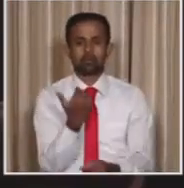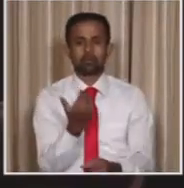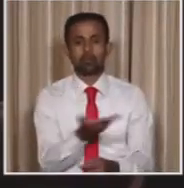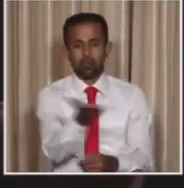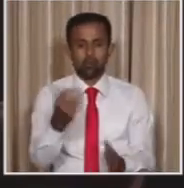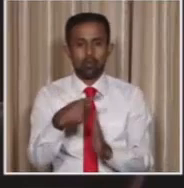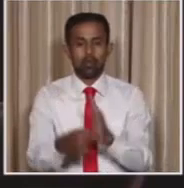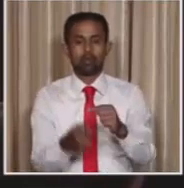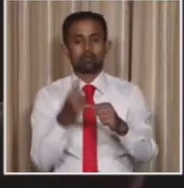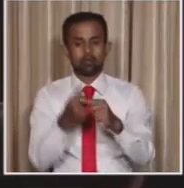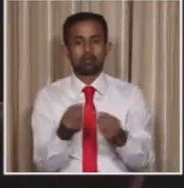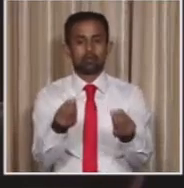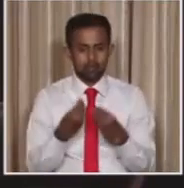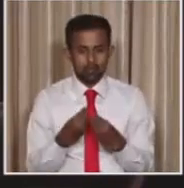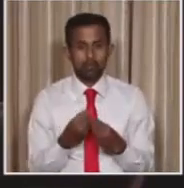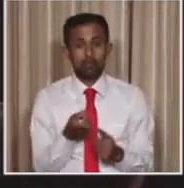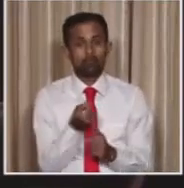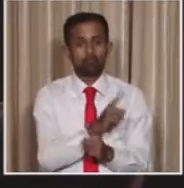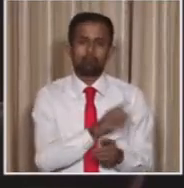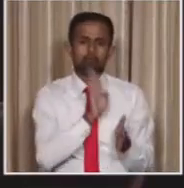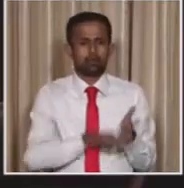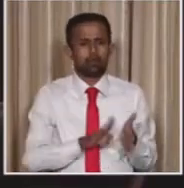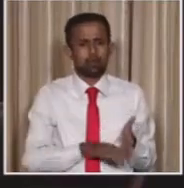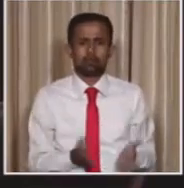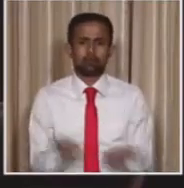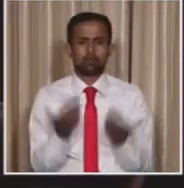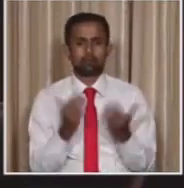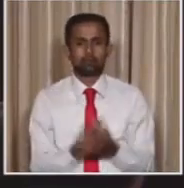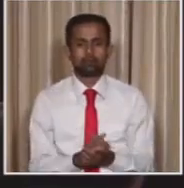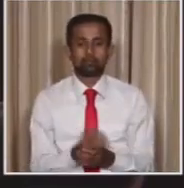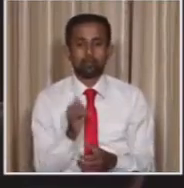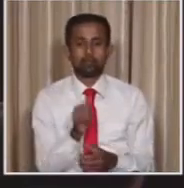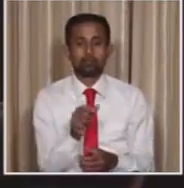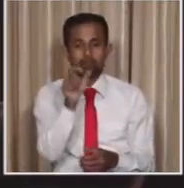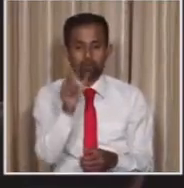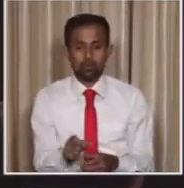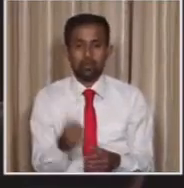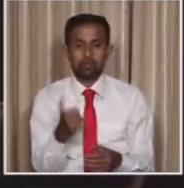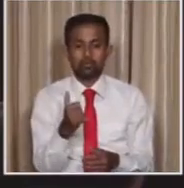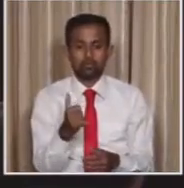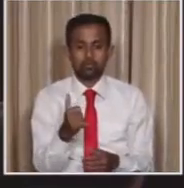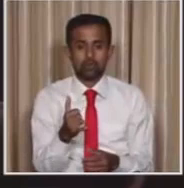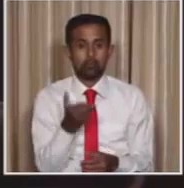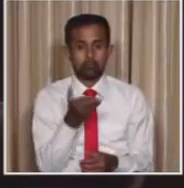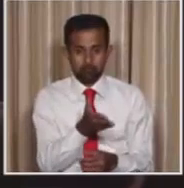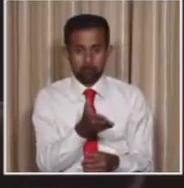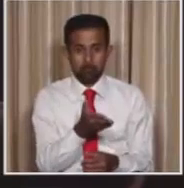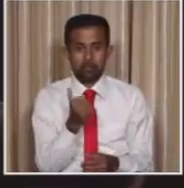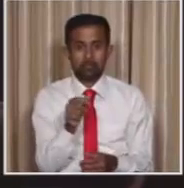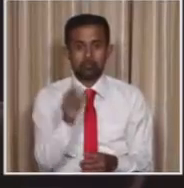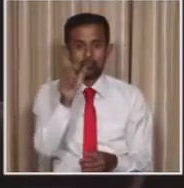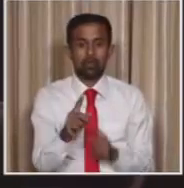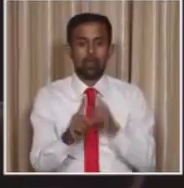ඕගොල්ලෝ රටට ආදර්ශයක් දීලා අනිත් අය එක කපන්න පටන් ගන්න සමහර අය කියනවා සමහර අය මෙතන ඉන්න සමහර